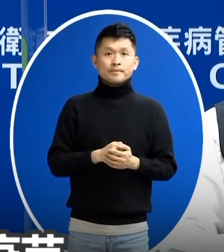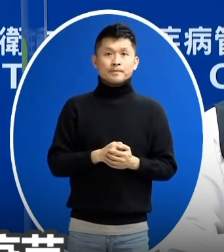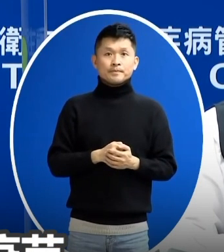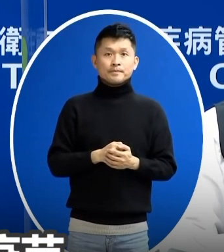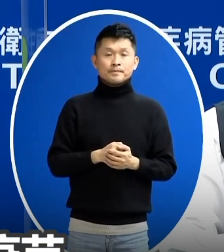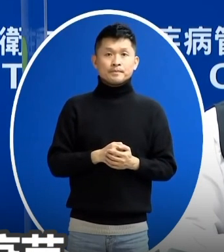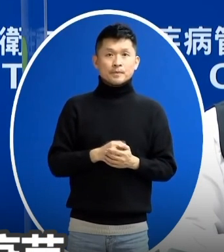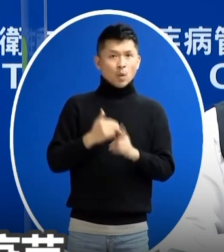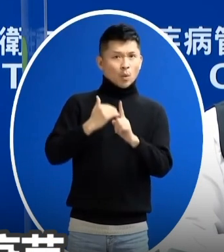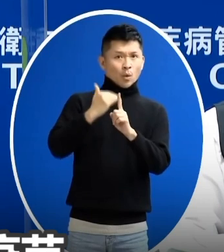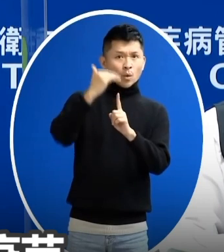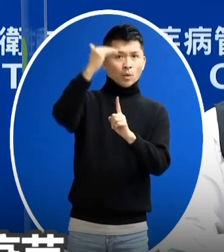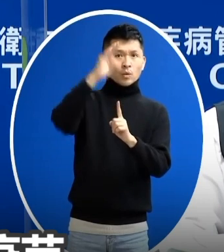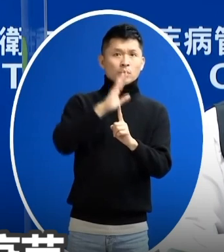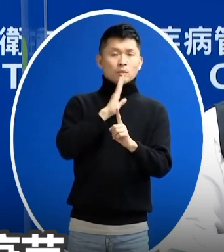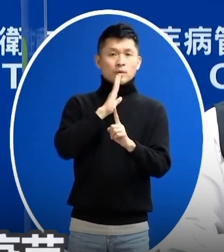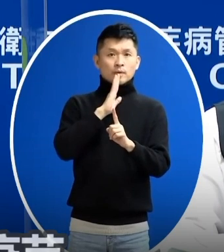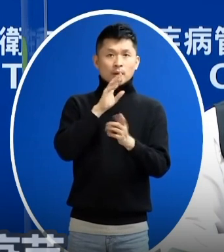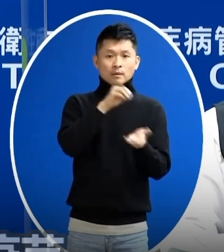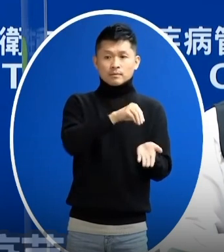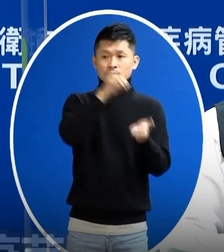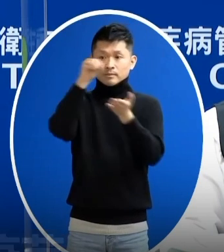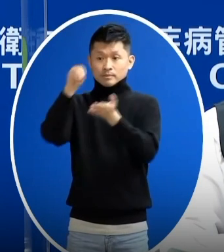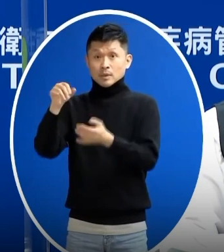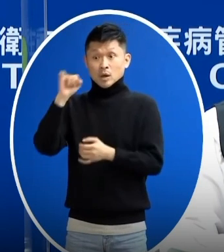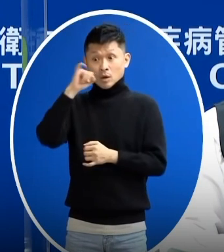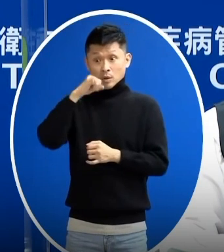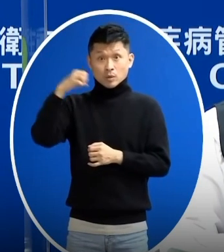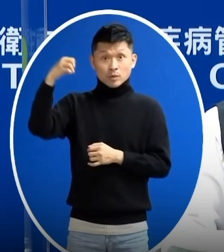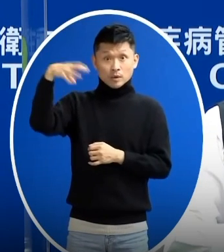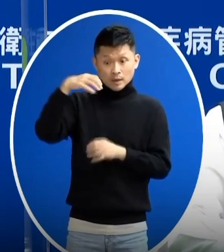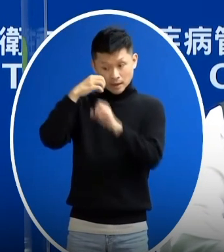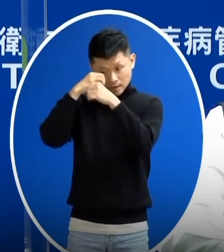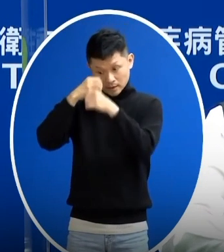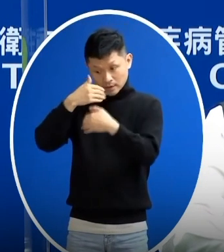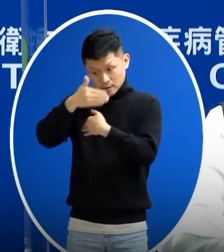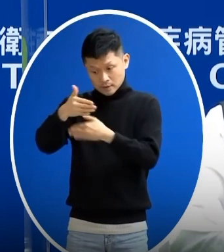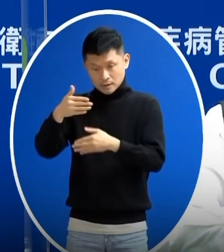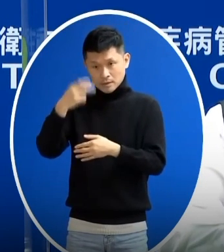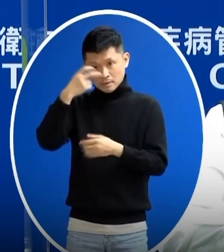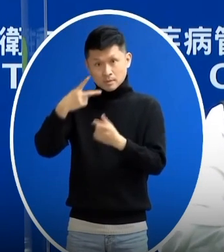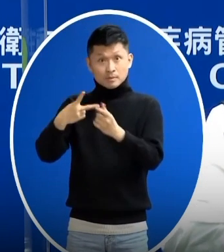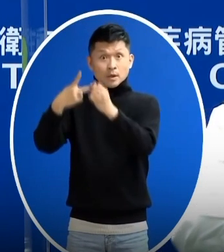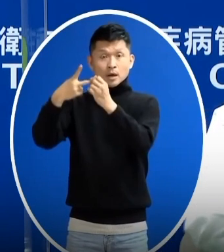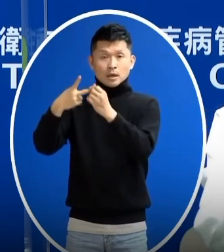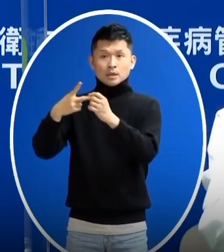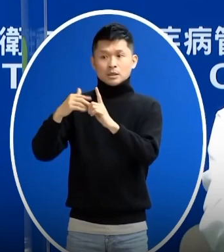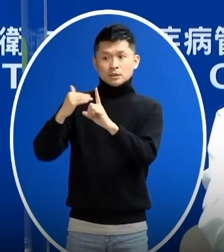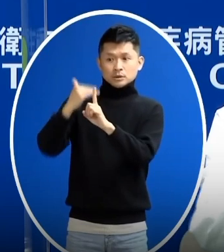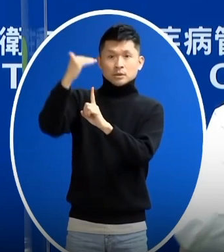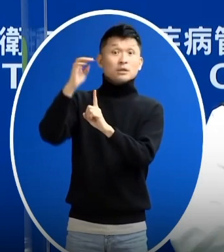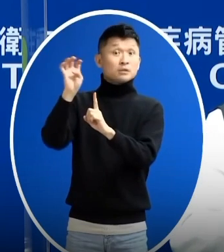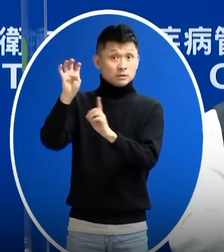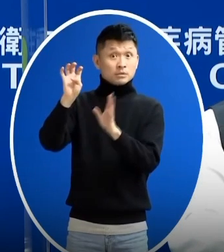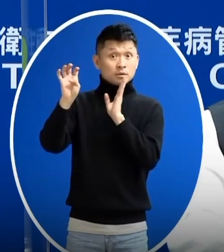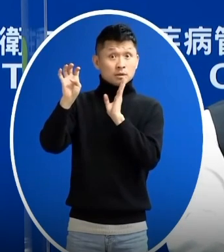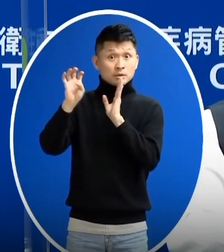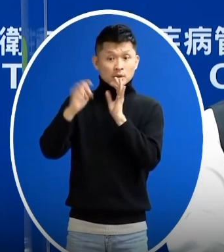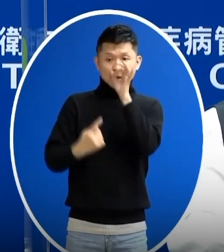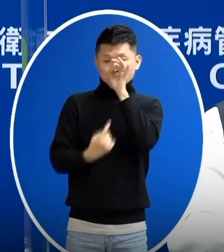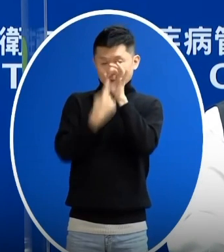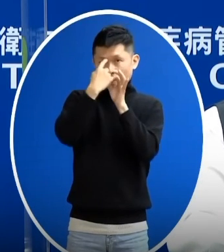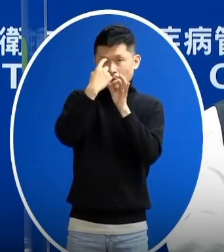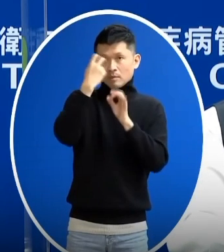哈 CT 值很高，所以送到昆阳来复验。那昆阳复验结果是 CT 值40，所以再做了二